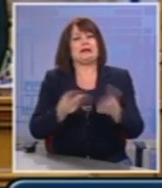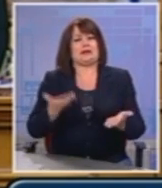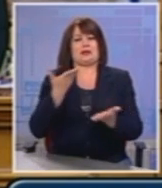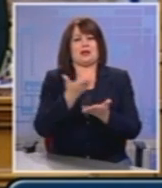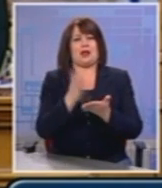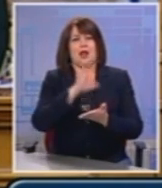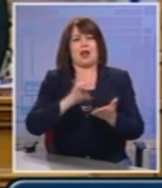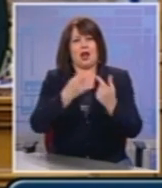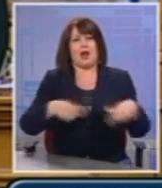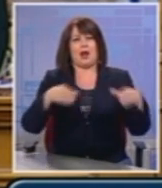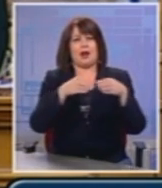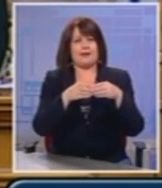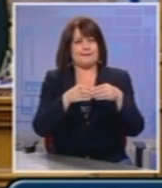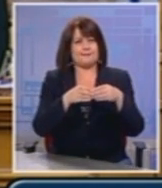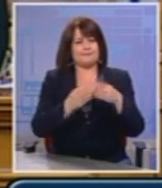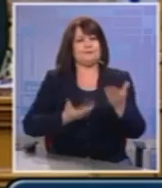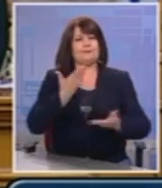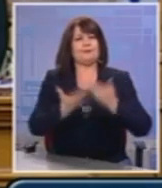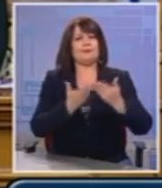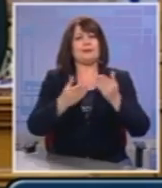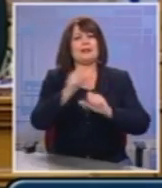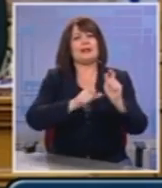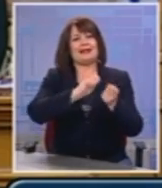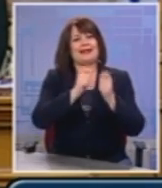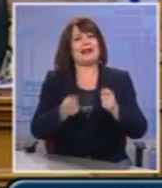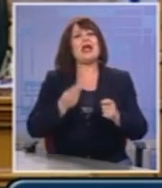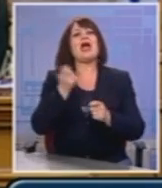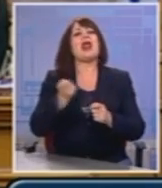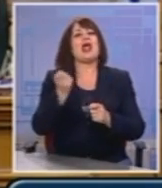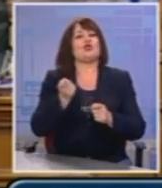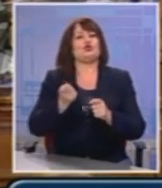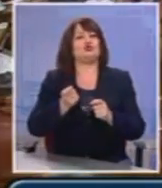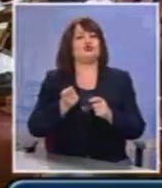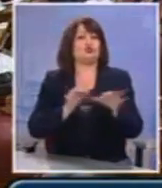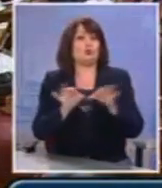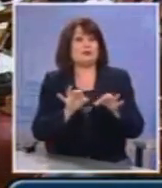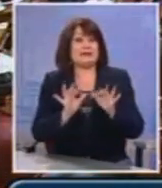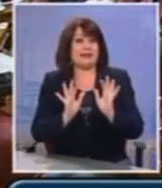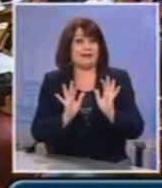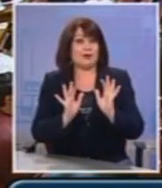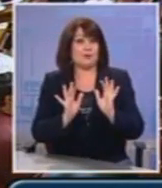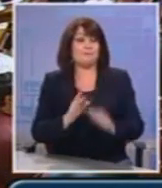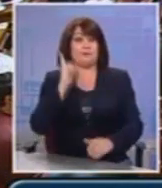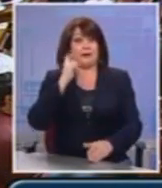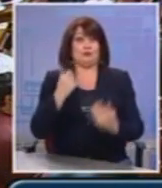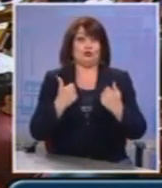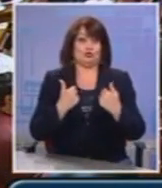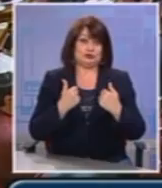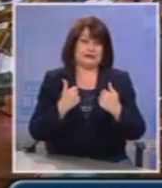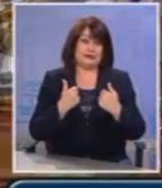επιτροπή σχετικά με κάποιες προτάσεις για την αναδιάρθρωση του ελληνικού χρέους εξ όσο